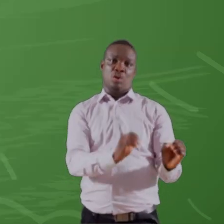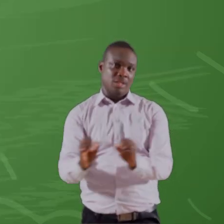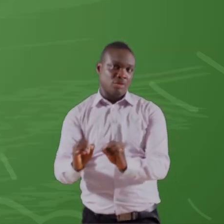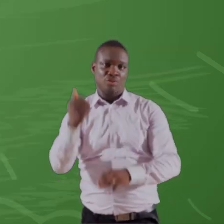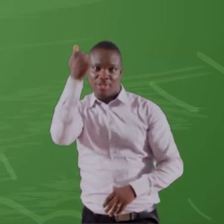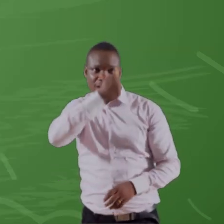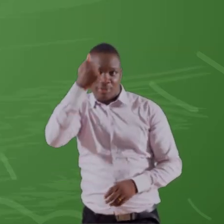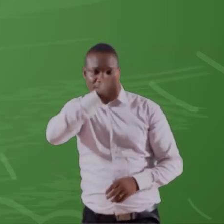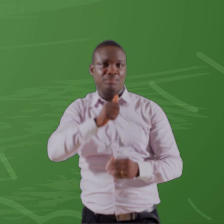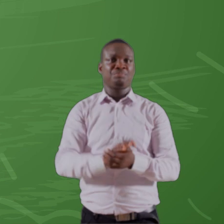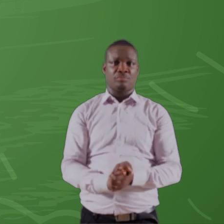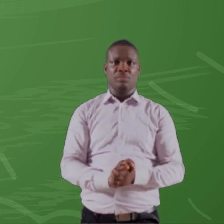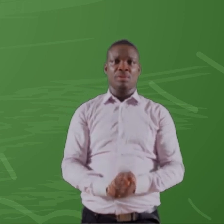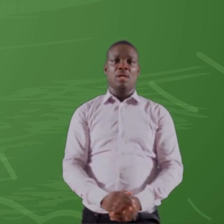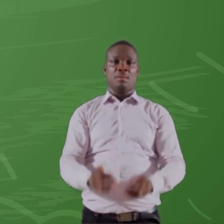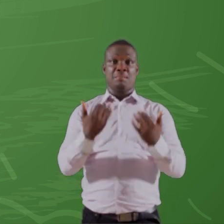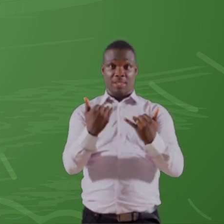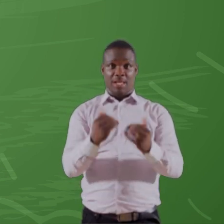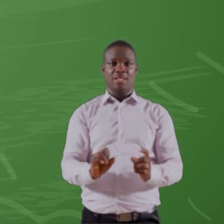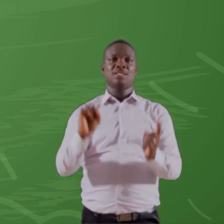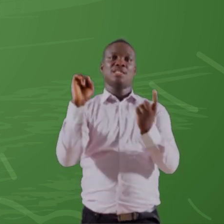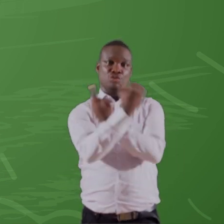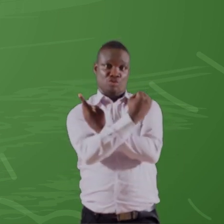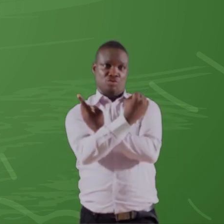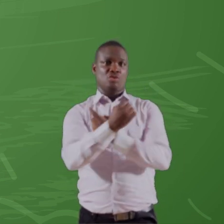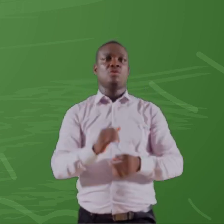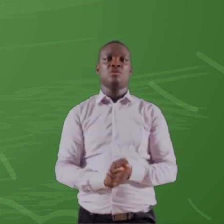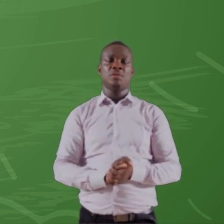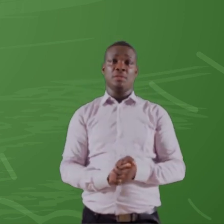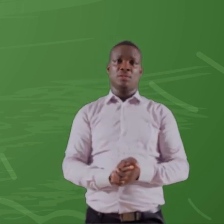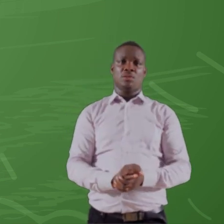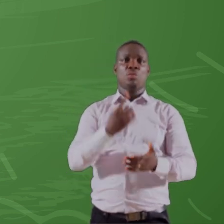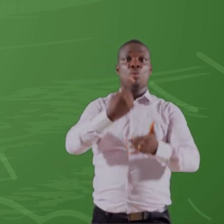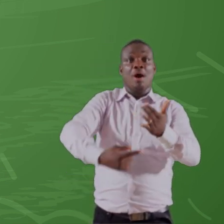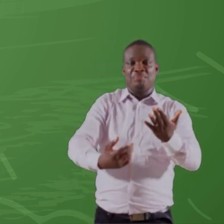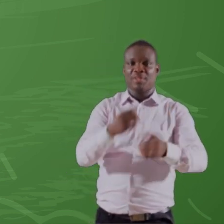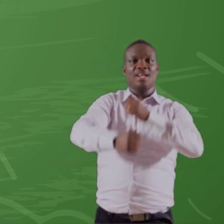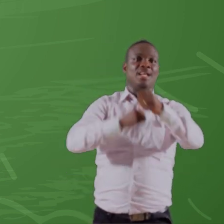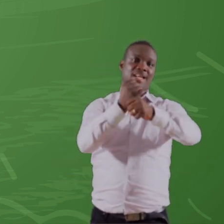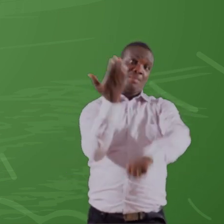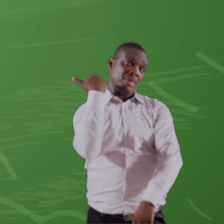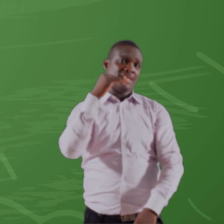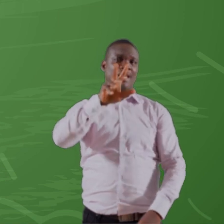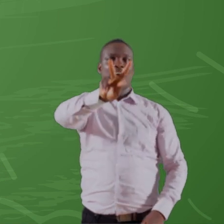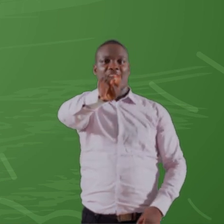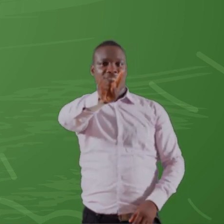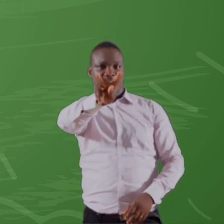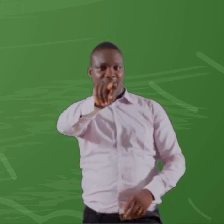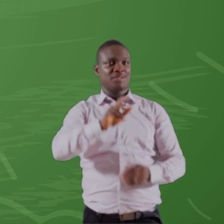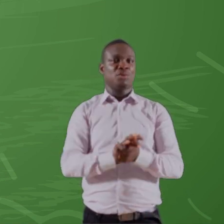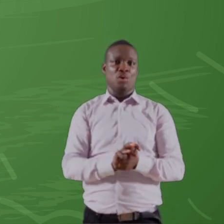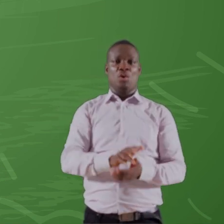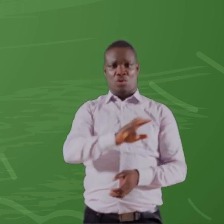Alors, pour vous mettre en situation, il faut dire que l'année dernière, à la télévision nationale, vous suiviez